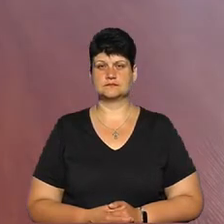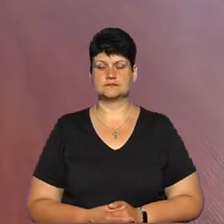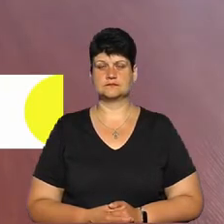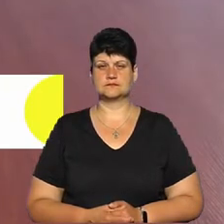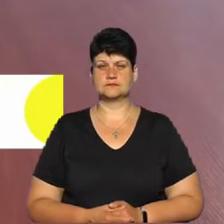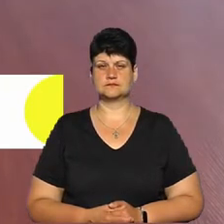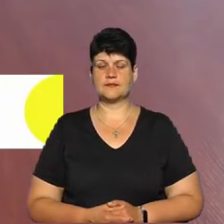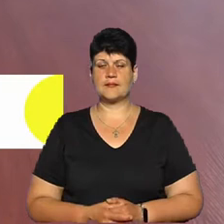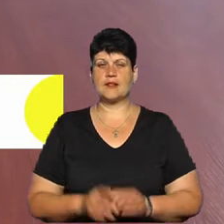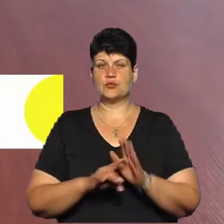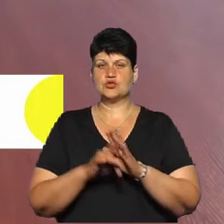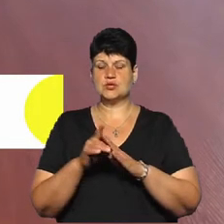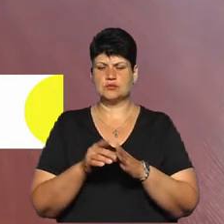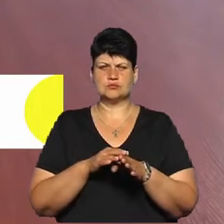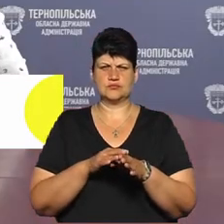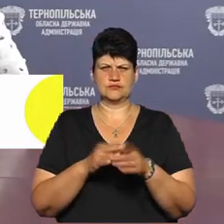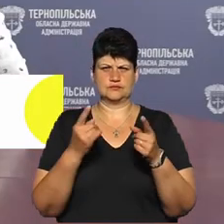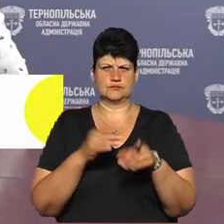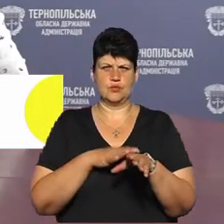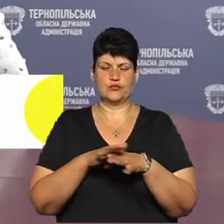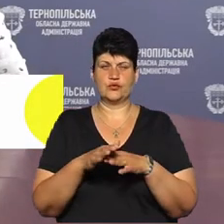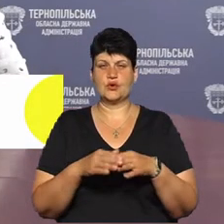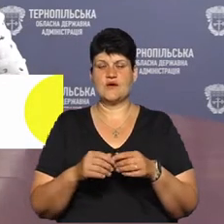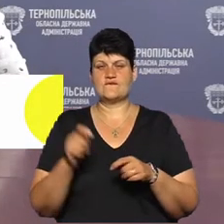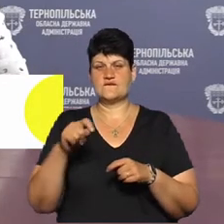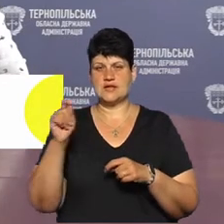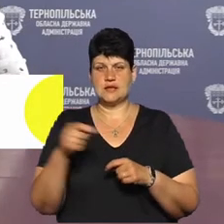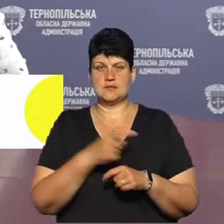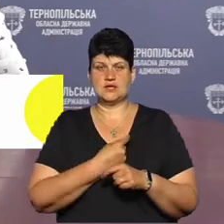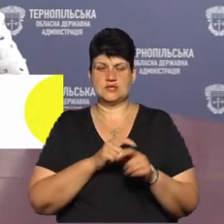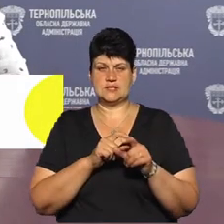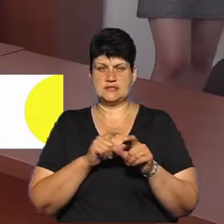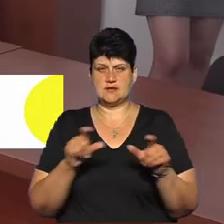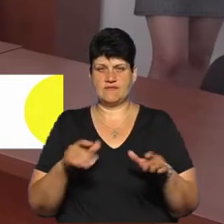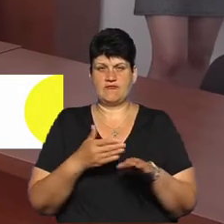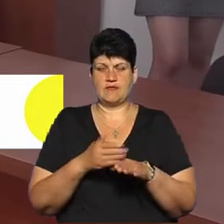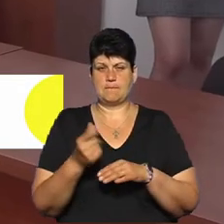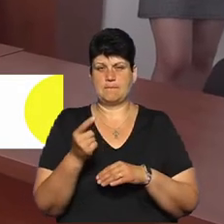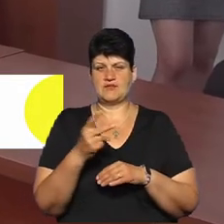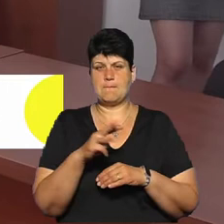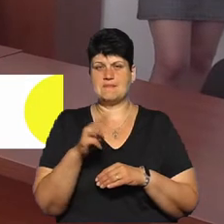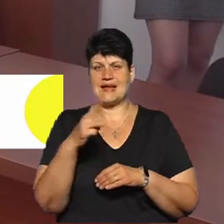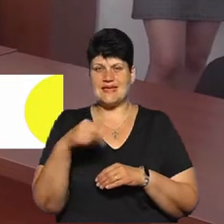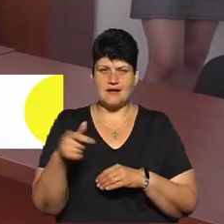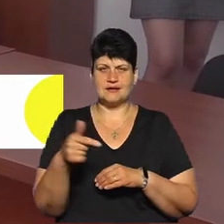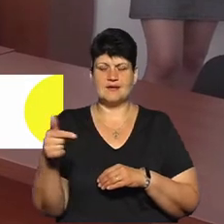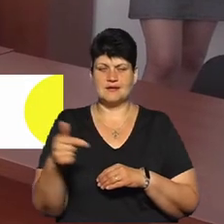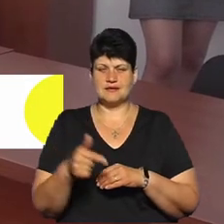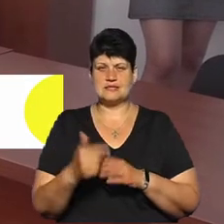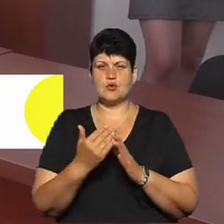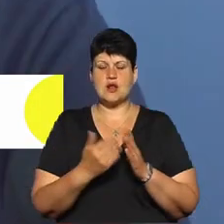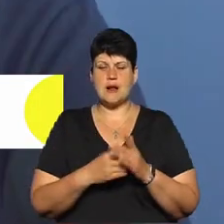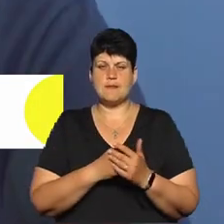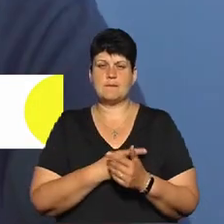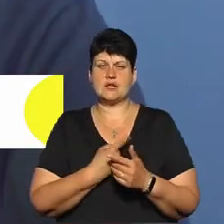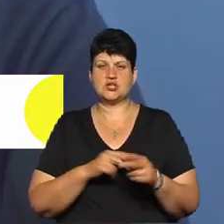Від початку повномасштабної війни медичним закладам Тернопільщини виділили майже 1,5 мільярда гривень за програмою медичних